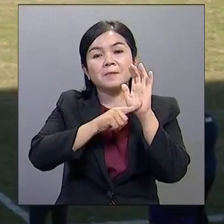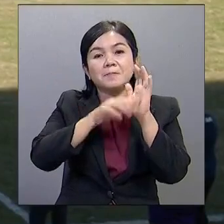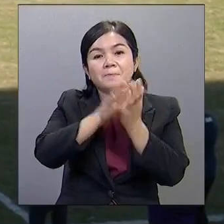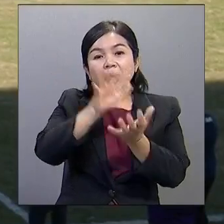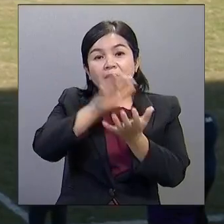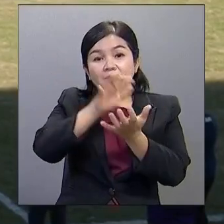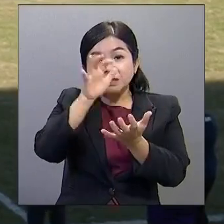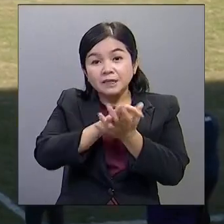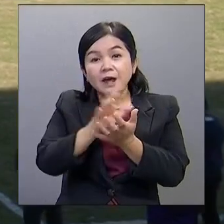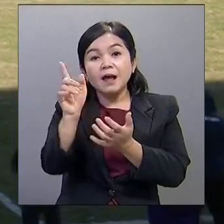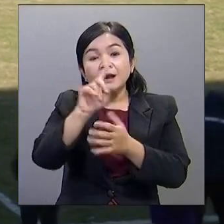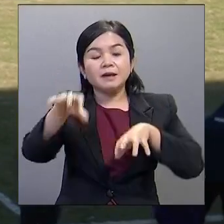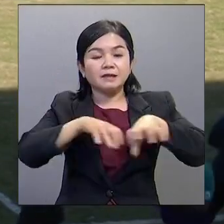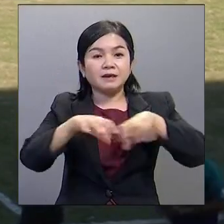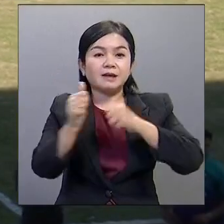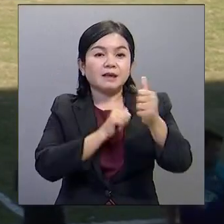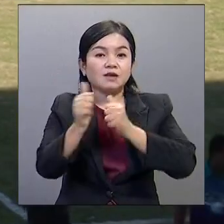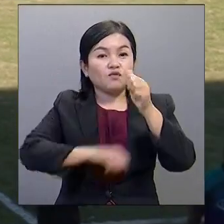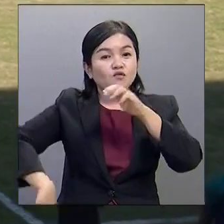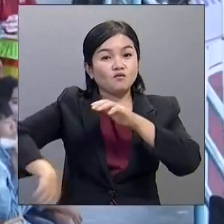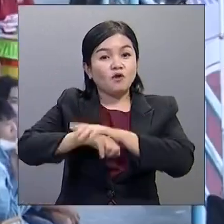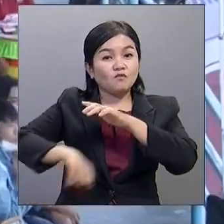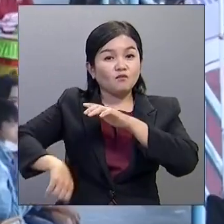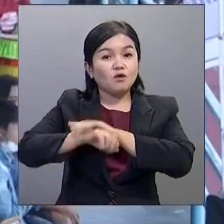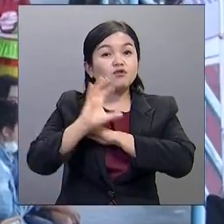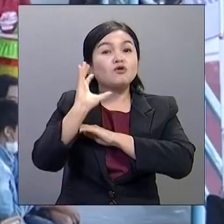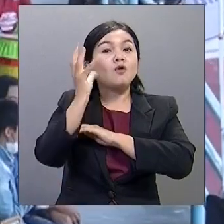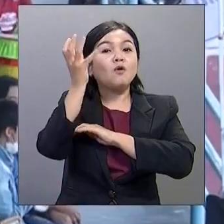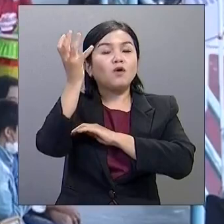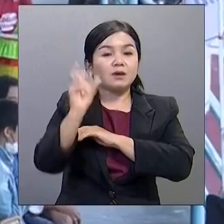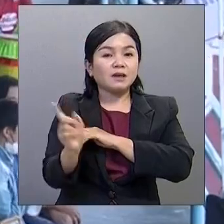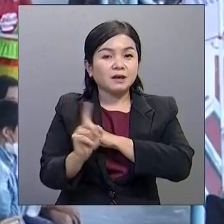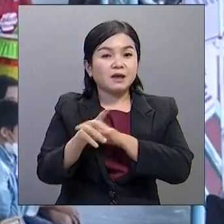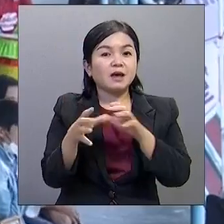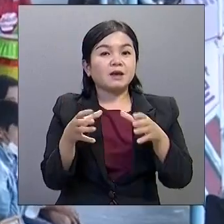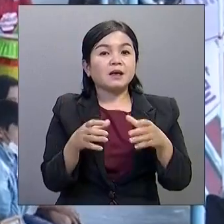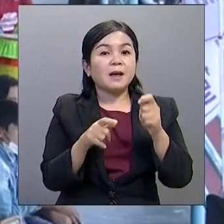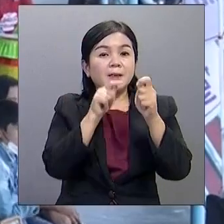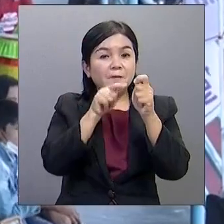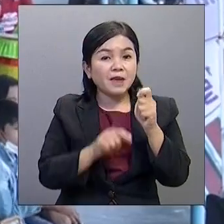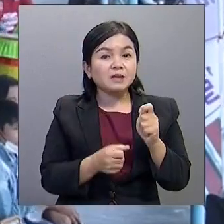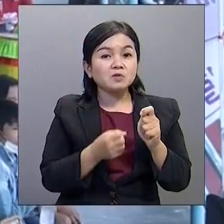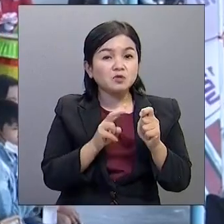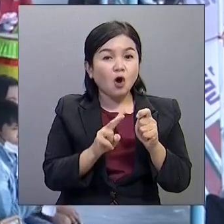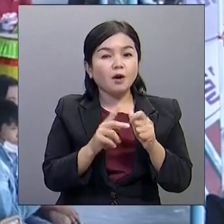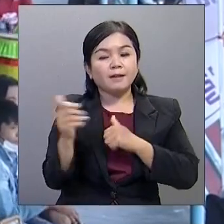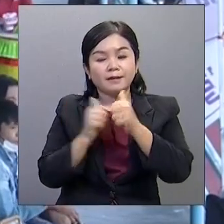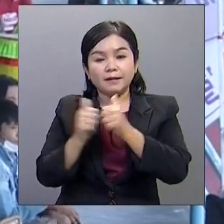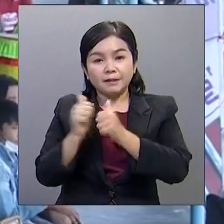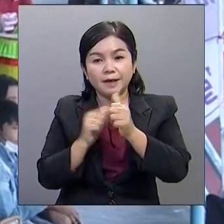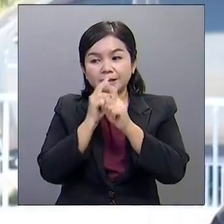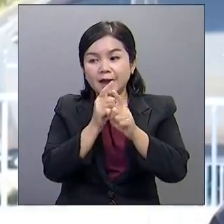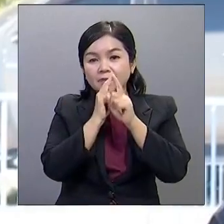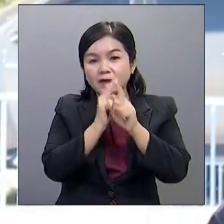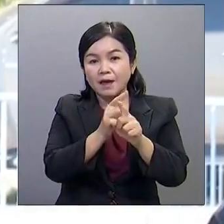หารส่วนจังหวัดพิจิตรจัดการแข่งขันฟุตบอลลีกในช่วงเทศกาลฟุตบอลโลกครับโดยมีทีมจากทั้งหมด12อำเภอเข้าทำการแข่งขันตามสนามฟุตบอล